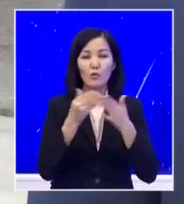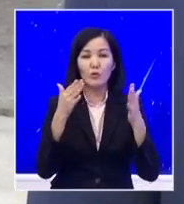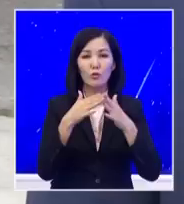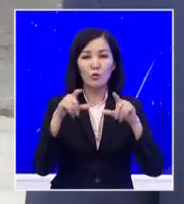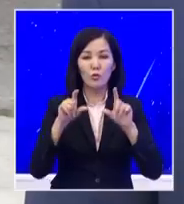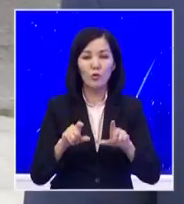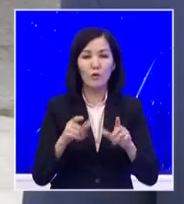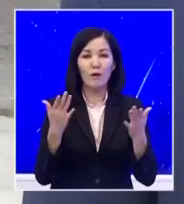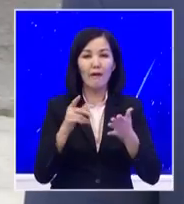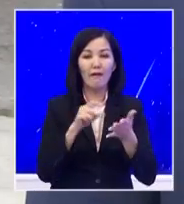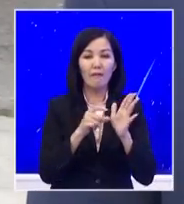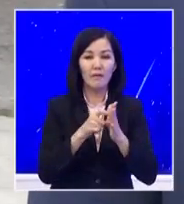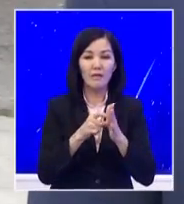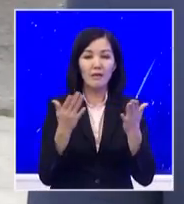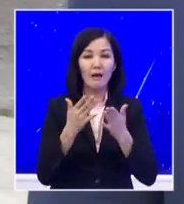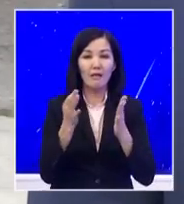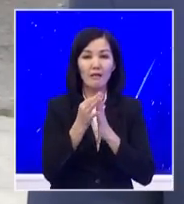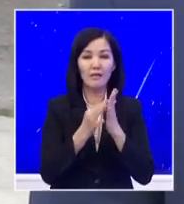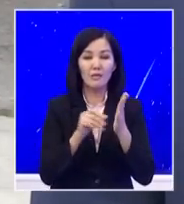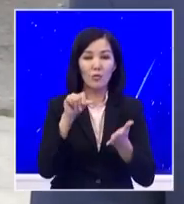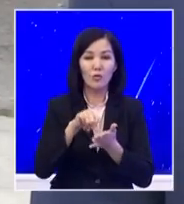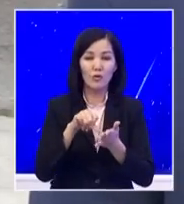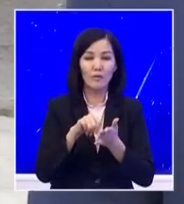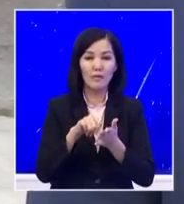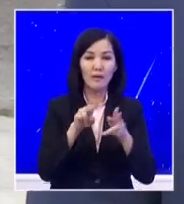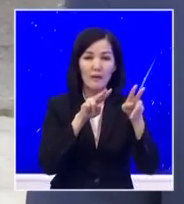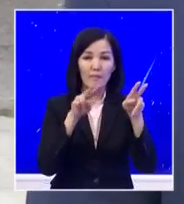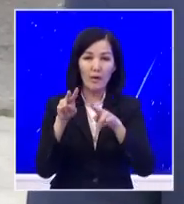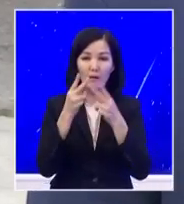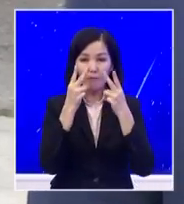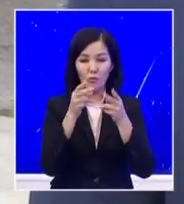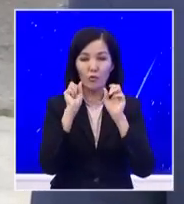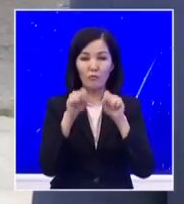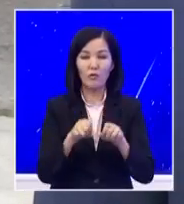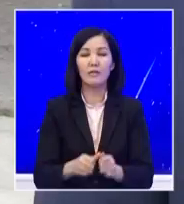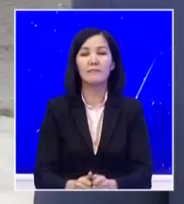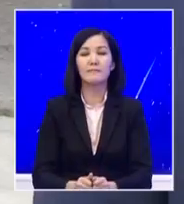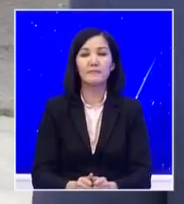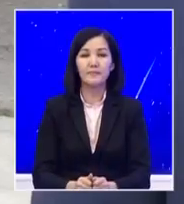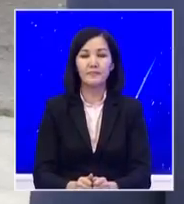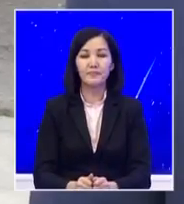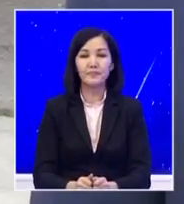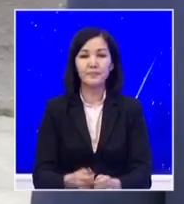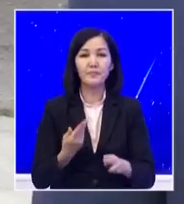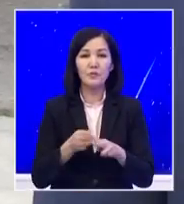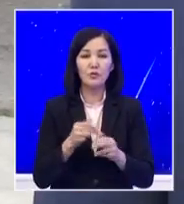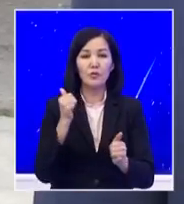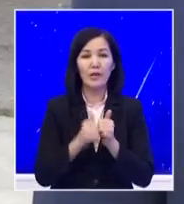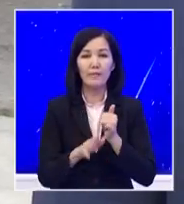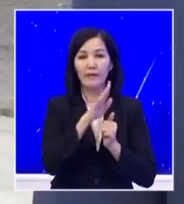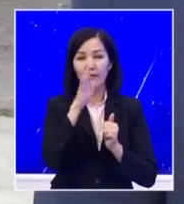қай аудиторияда қалай тапсырып отырғанын кез келген жағдайда үйде отырып, интернет арқылы көре алады. Ол үшін әрбір